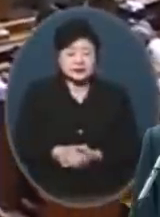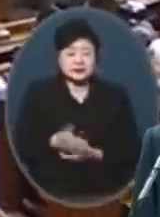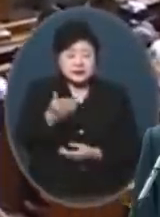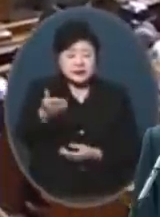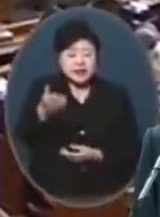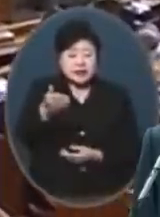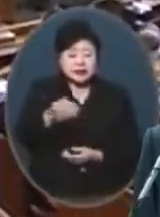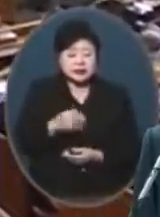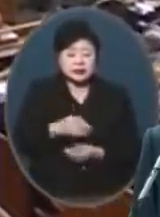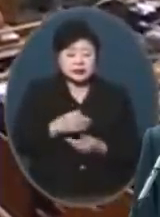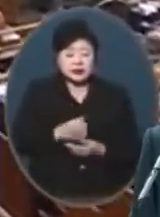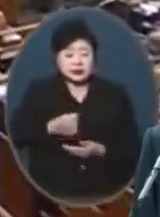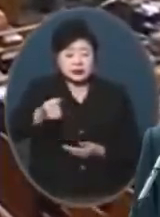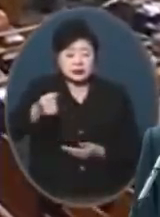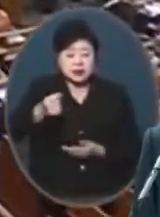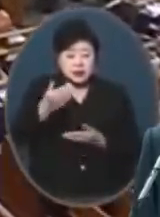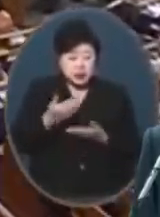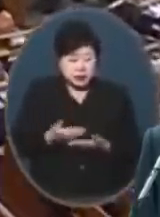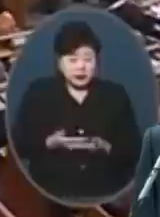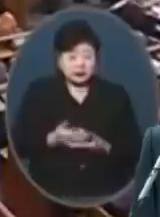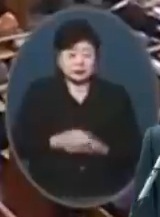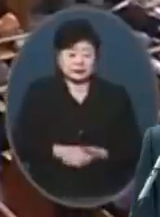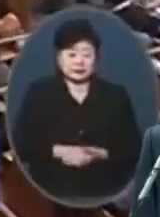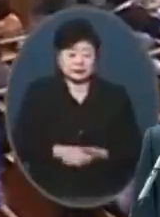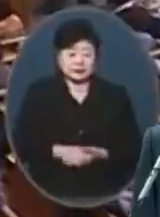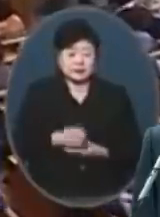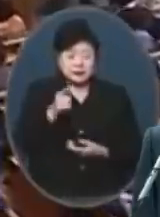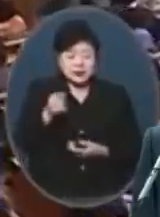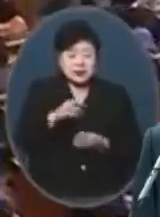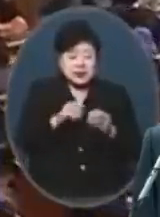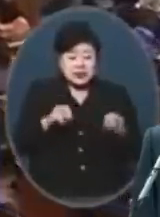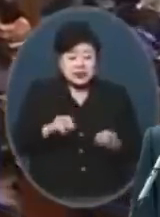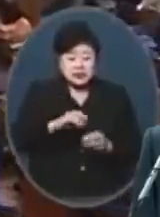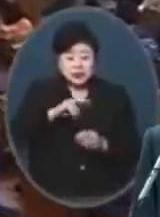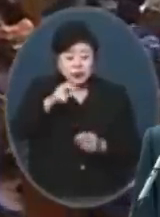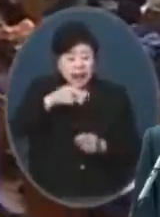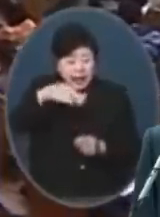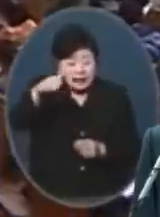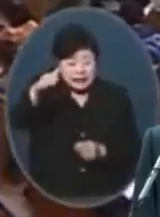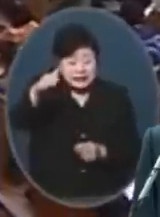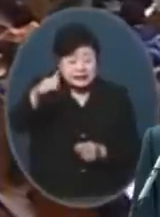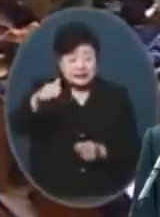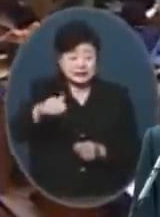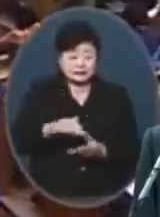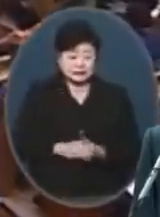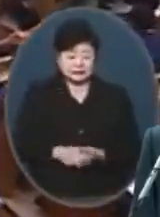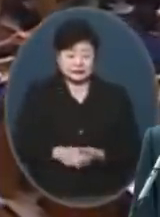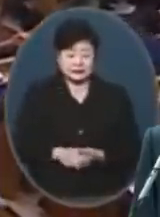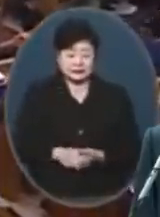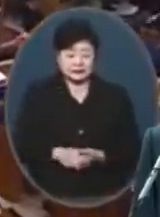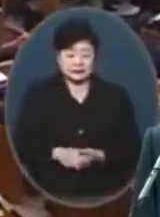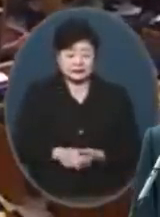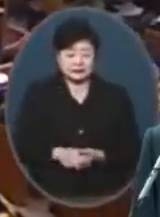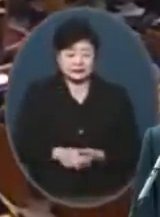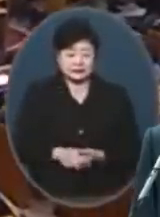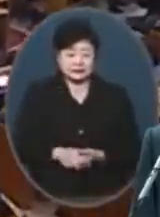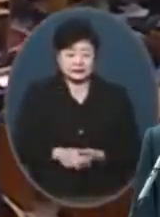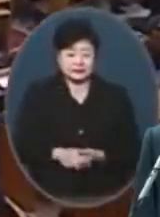그것에 취함을 입었음이라. 너는 흙이니 흙으로 돌아갈 것이니라.